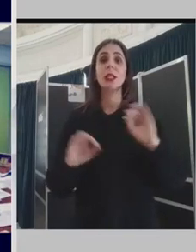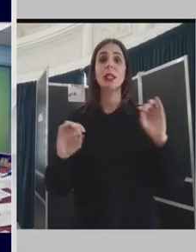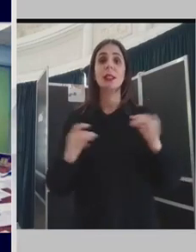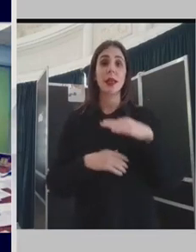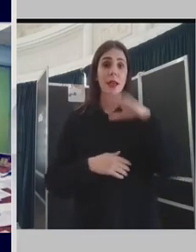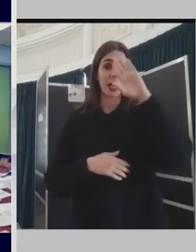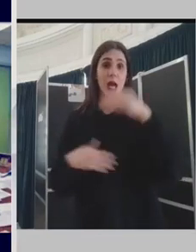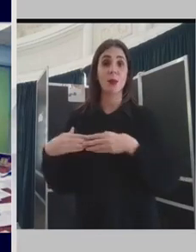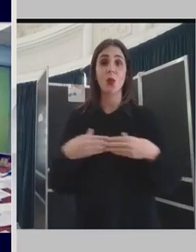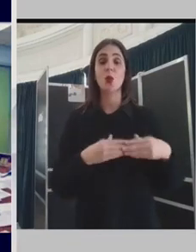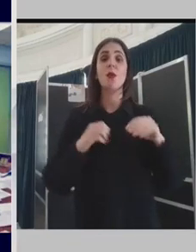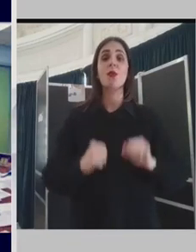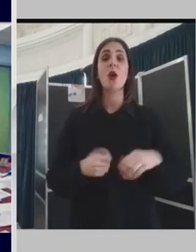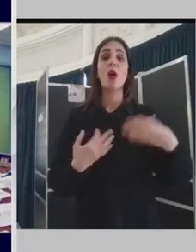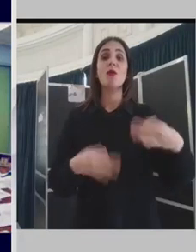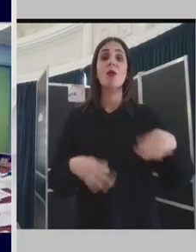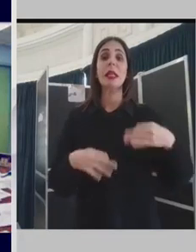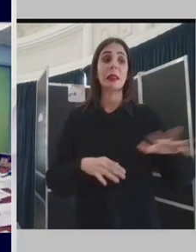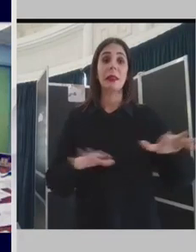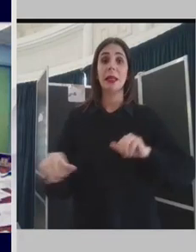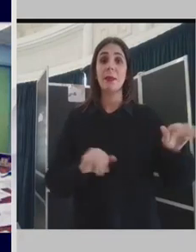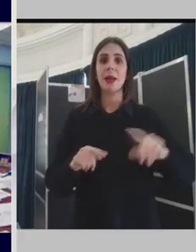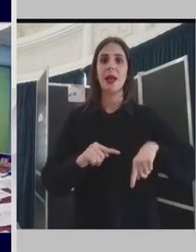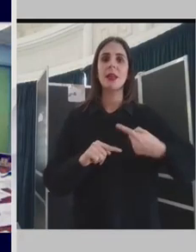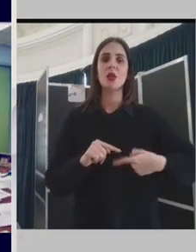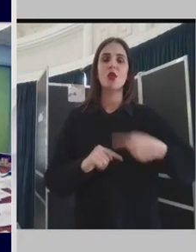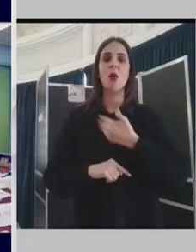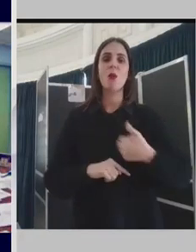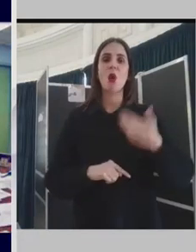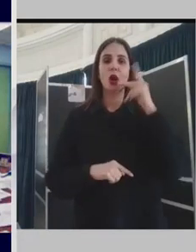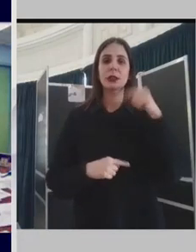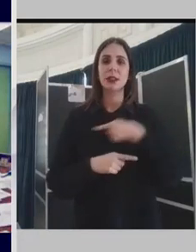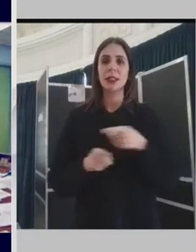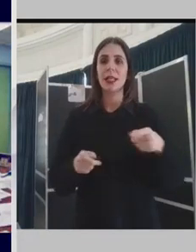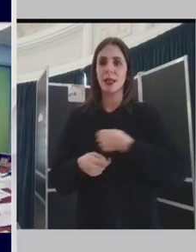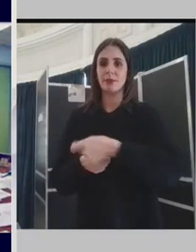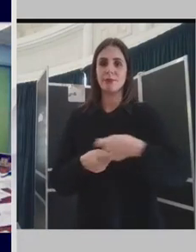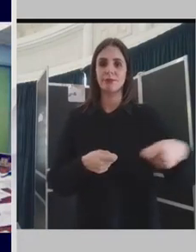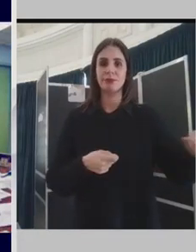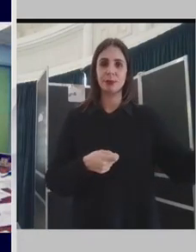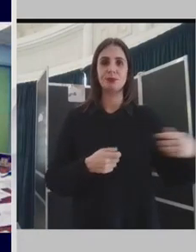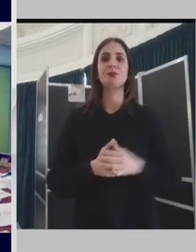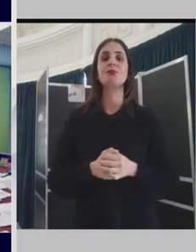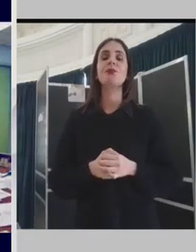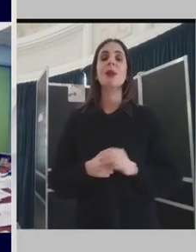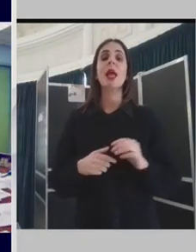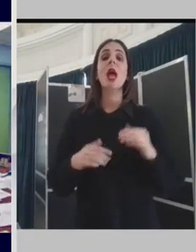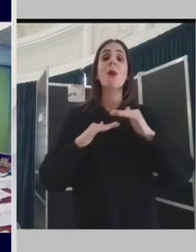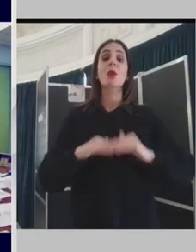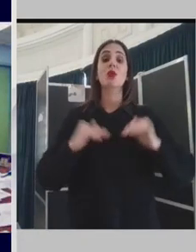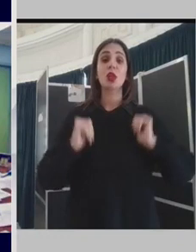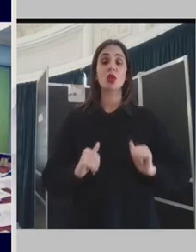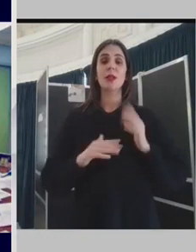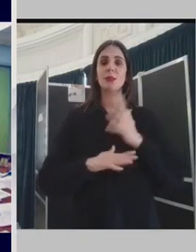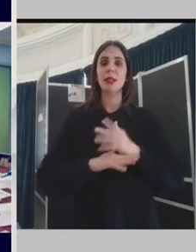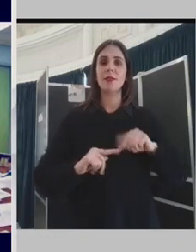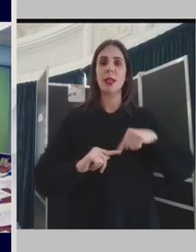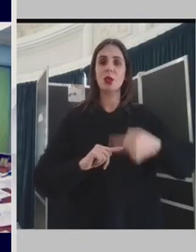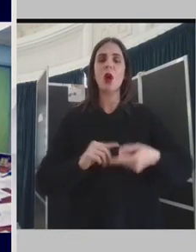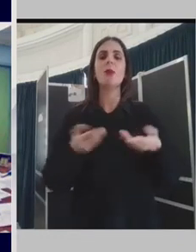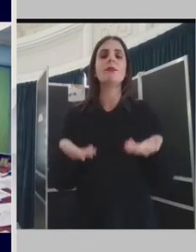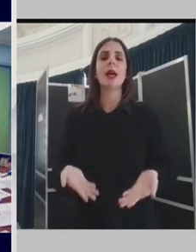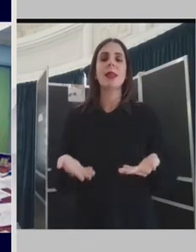prendono i flyer e li distribuiscono ai consiglieri. Grazie. Allora, interviene successivamente dopo la protezione civile e do la parola